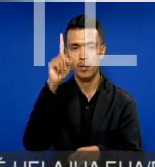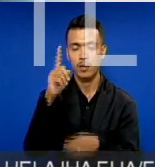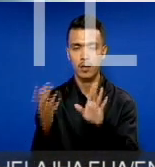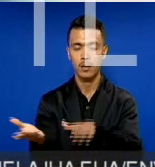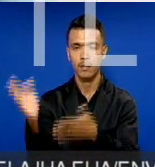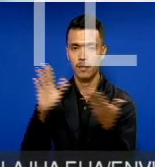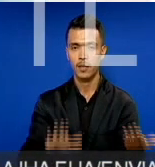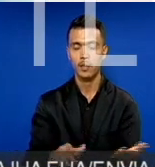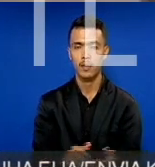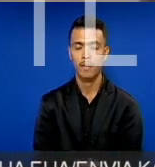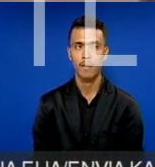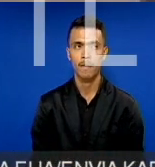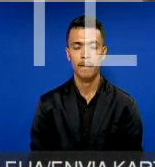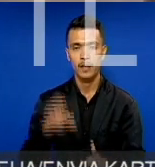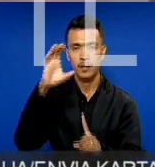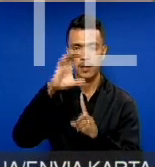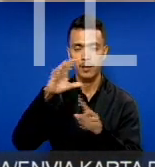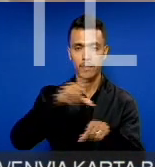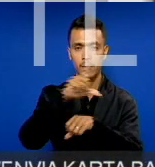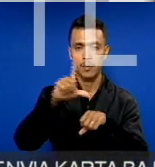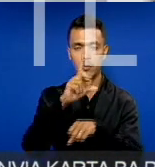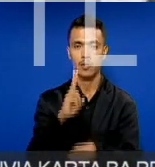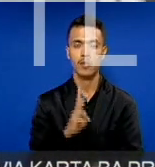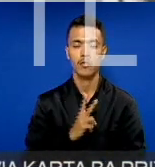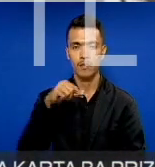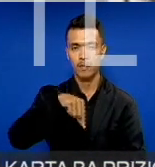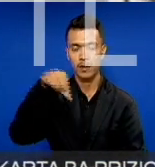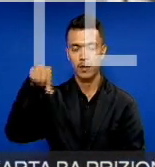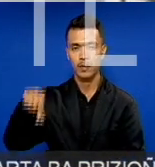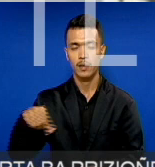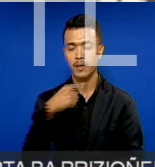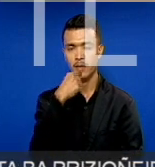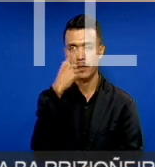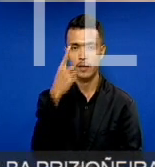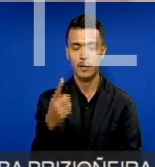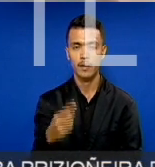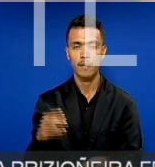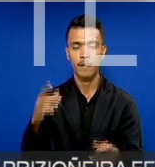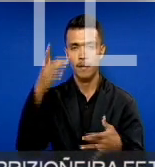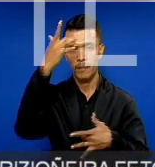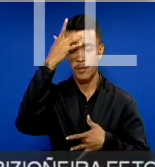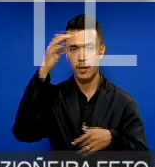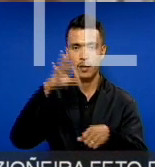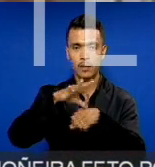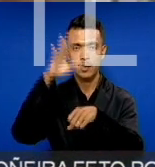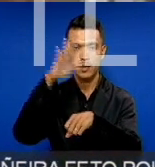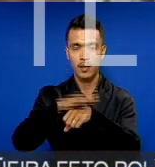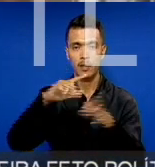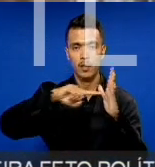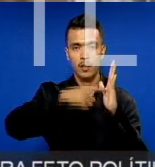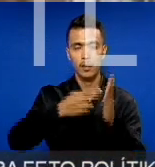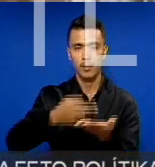Safe Departamento Laboratório Centro Saúde Viqueque Francisco de Carvalho Hateten. Caso dengue ne behau resisto